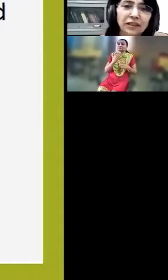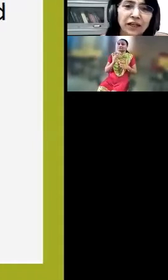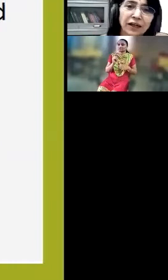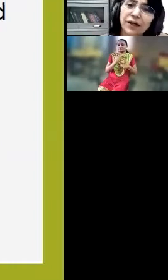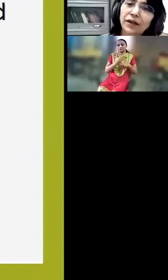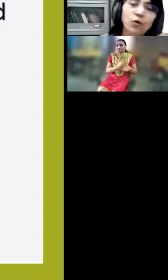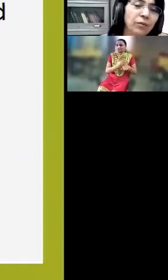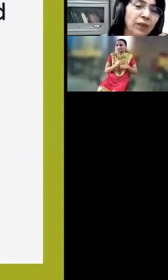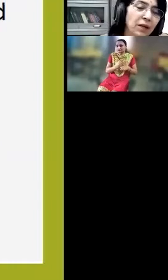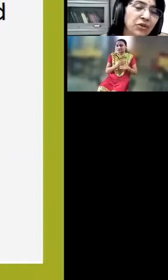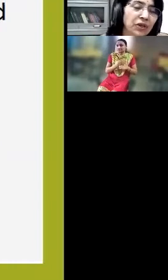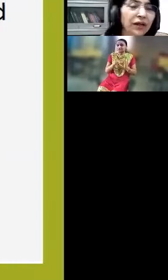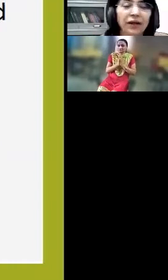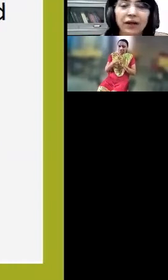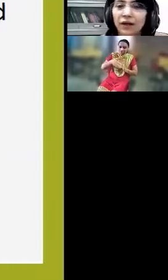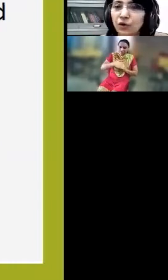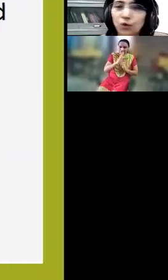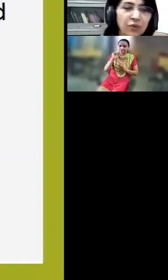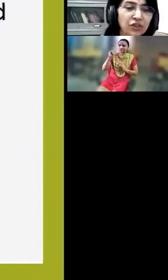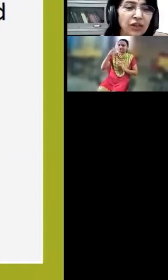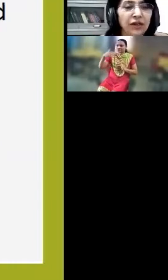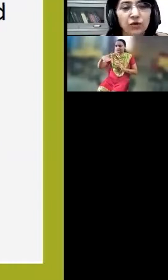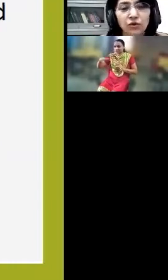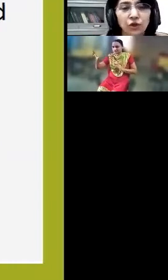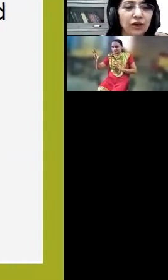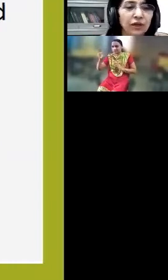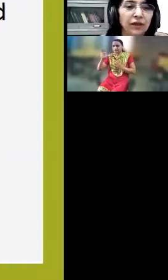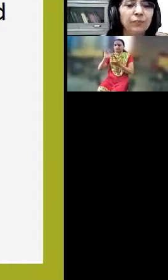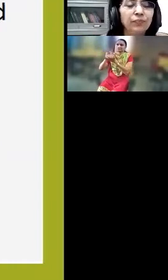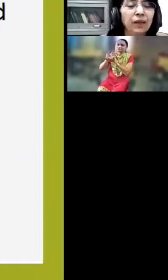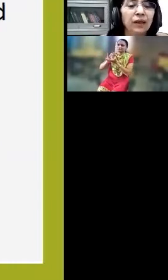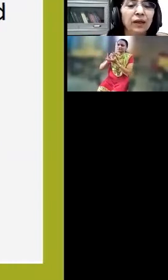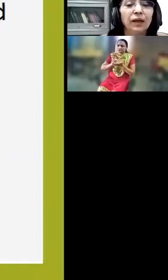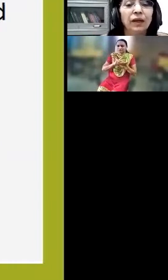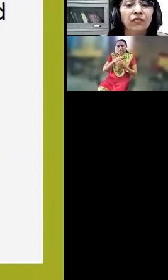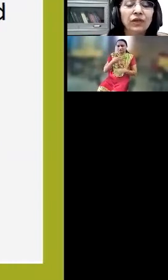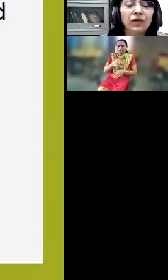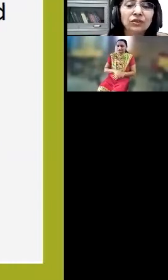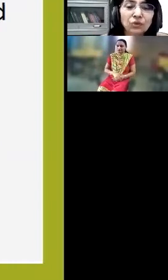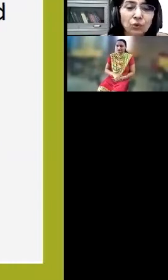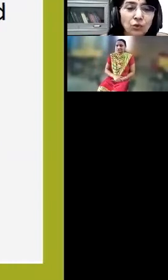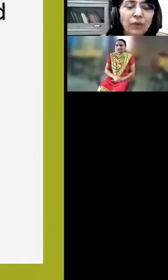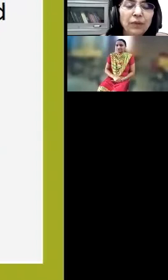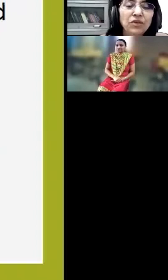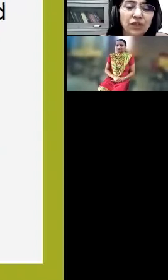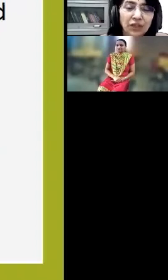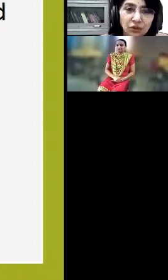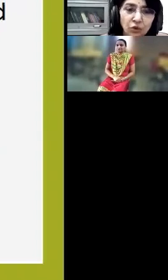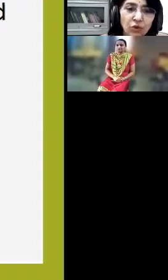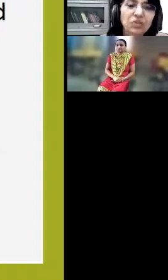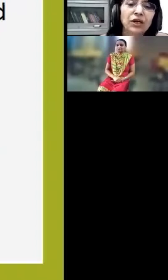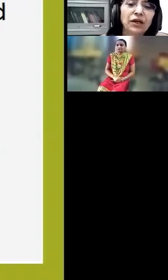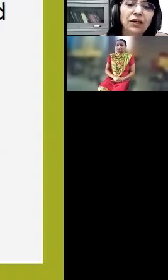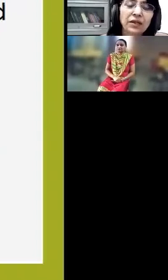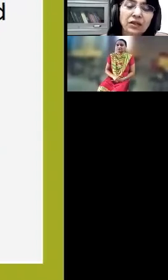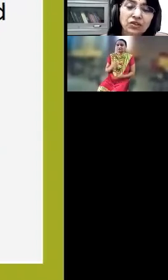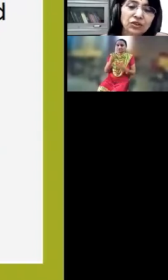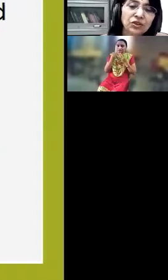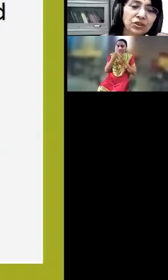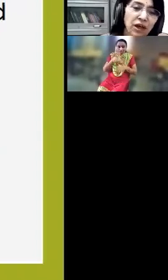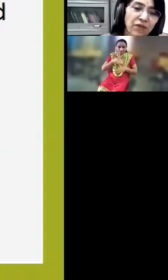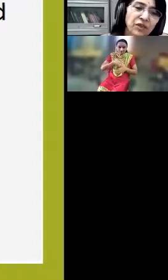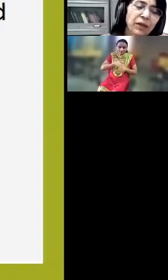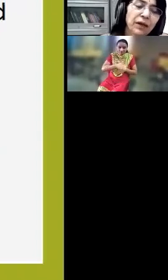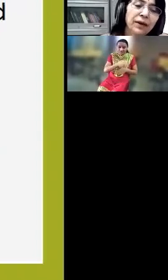जैसे मंदिर जाना या कोई मेले में जाना या कहीं घूमने जाना या कुछ और करना। फिर स्कूल में, बच्चे के स्कूल में जाना, टीचर